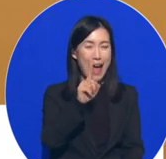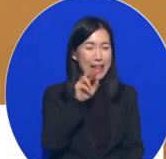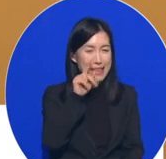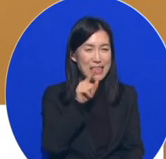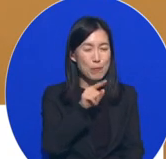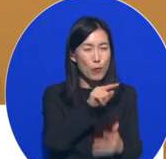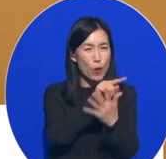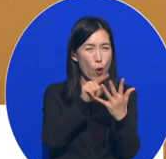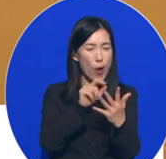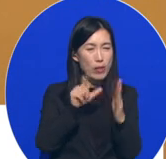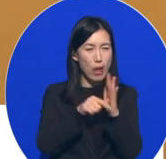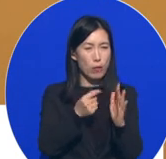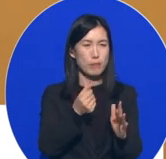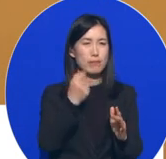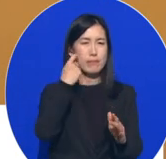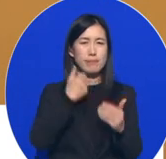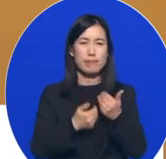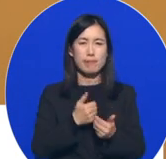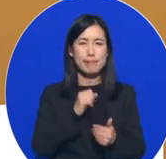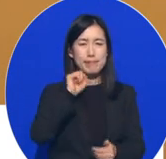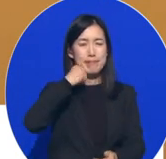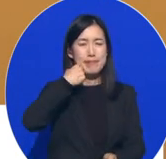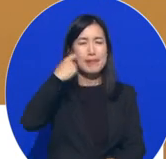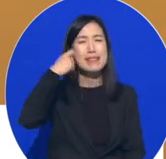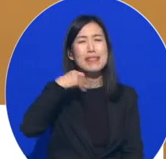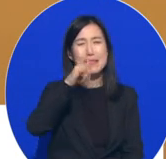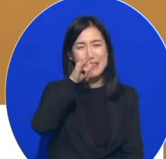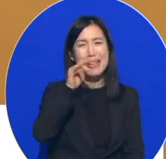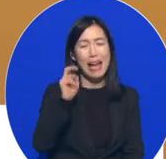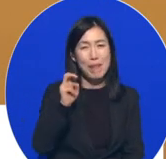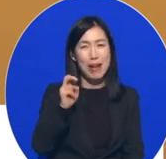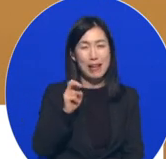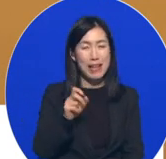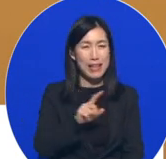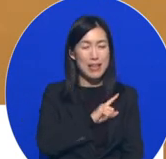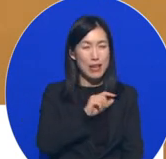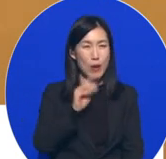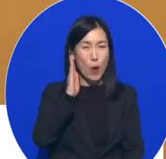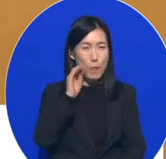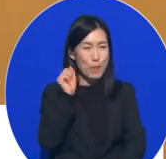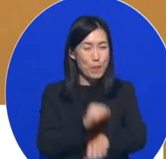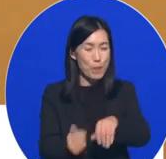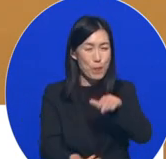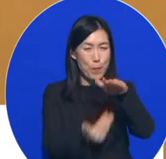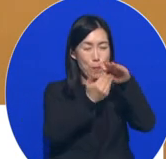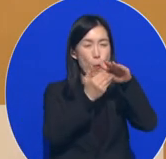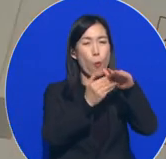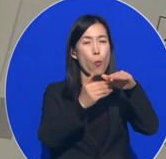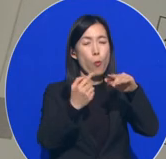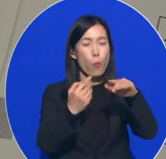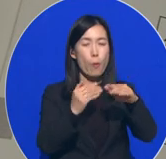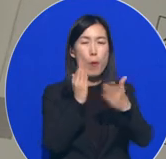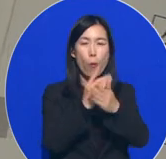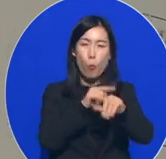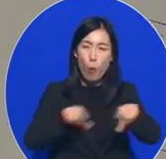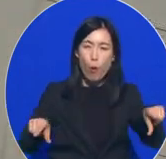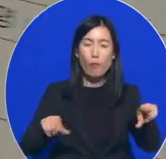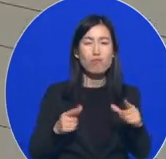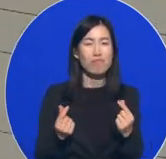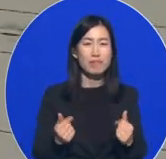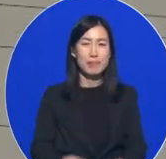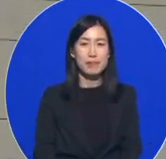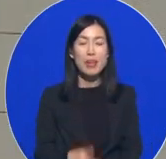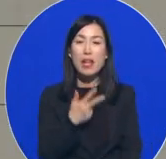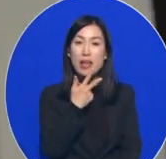어려워졌네라는 느낌이 나오겠지만 그 이회의 학생들은 9월과 비슷한 수준에서 영어영역은